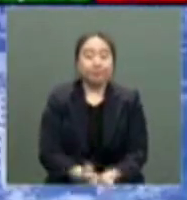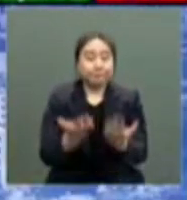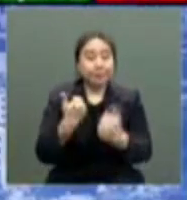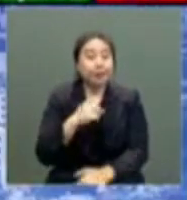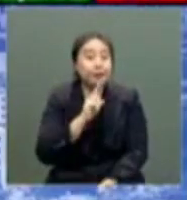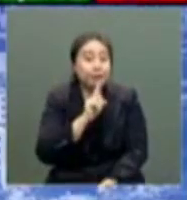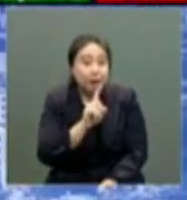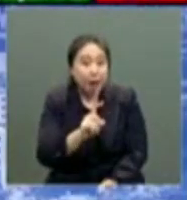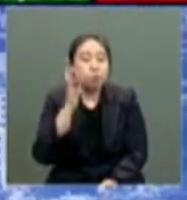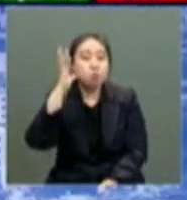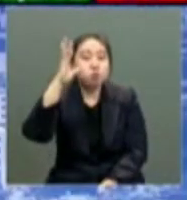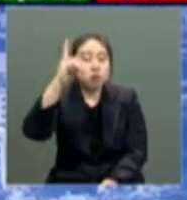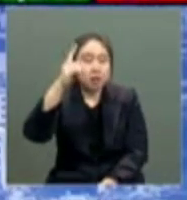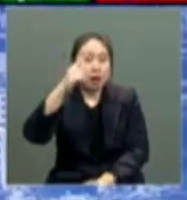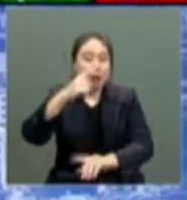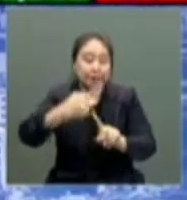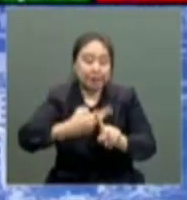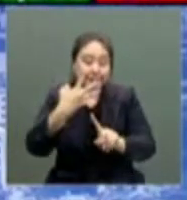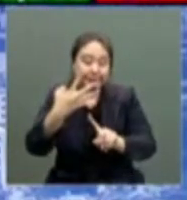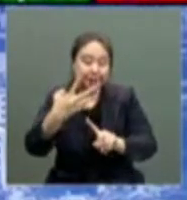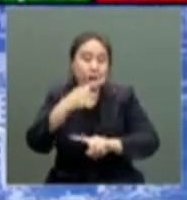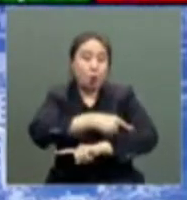ไม่มีมาตรการมาต่างๆออกมาเองซึ่งตรงนี้เป็นความร่วมมือจริงๆแล้วก็ไม่ต้องให้เขาประกาศแล้วครับกลับมาที่เรื่องเดิมคือขอความร่วมมือกับพี่น้องประชาชนขอความร่วมมือกับคนวัยทำงานซึ่งท่านดื่มมากที่สุดนี่ล่ะครับเวลาหยุดแล้วไม่มีอะไรทำก็หาตั้งวงก๊งเหล้านี้ก็ขอให้ลดน้อยลงเพราะว่าเราจะต้องผ่านเรื่องนี้ไปด้วยกันท่านเป็นส่วนหนึ่งที่ช่วยได้นะครับแล้วก็จะทำให้เรื่องของการเกิดอุบัติเหตุก็ลดน้อยถอยลงไปด้วยครับผมค่ะอีกหนึ่งคำถามนะคะวันพรุ่งนี้13